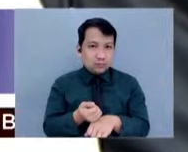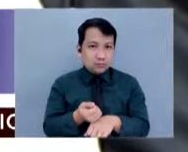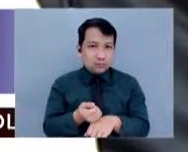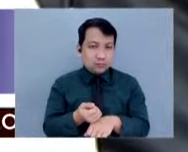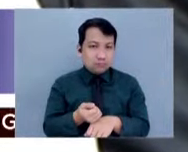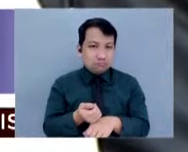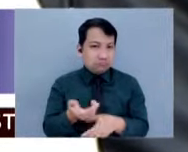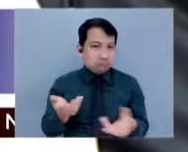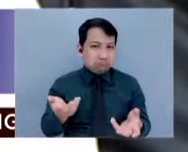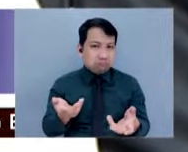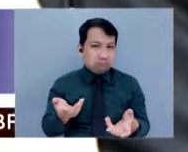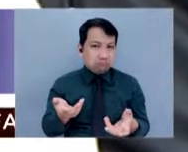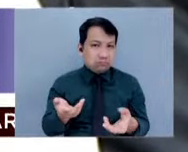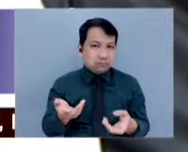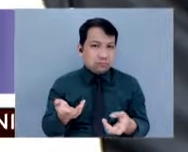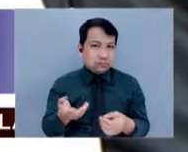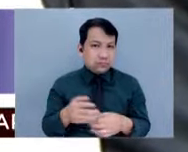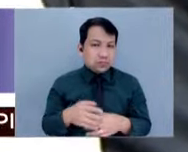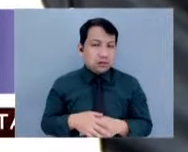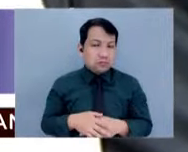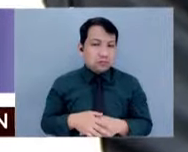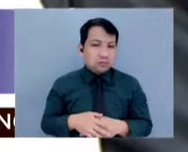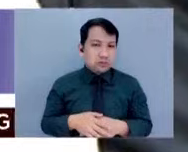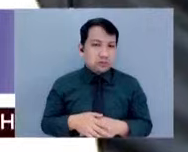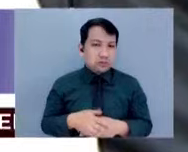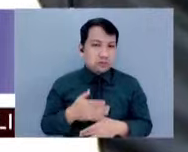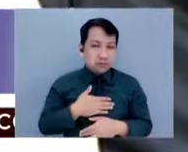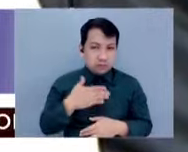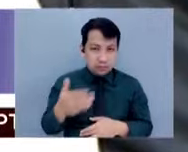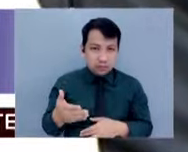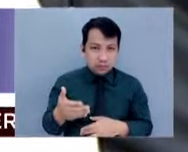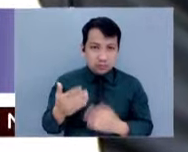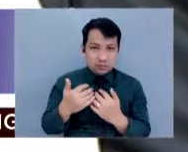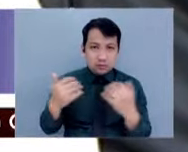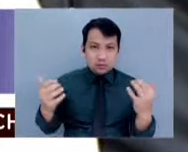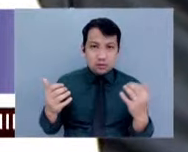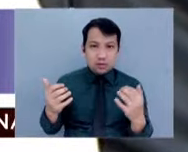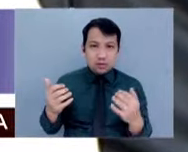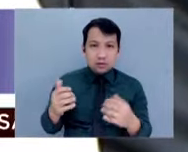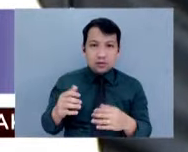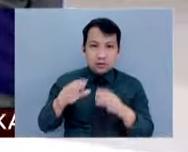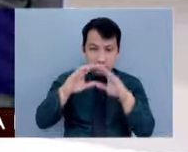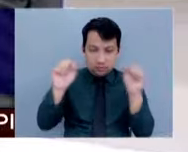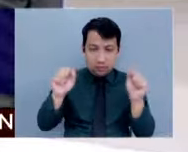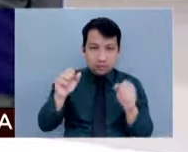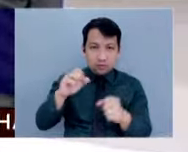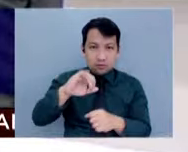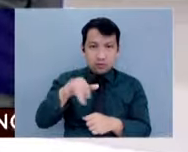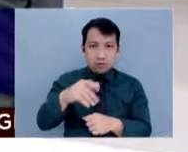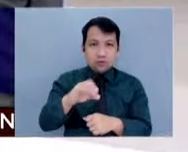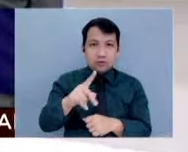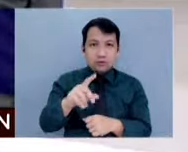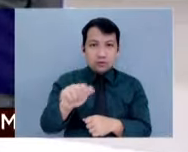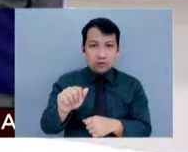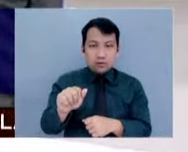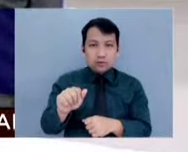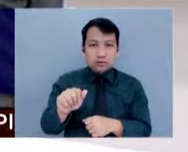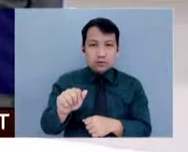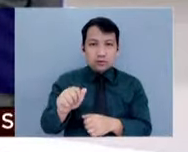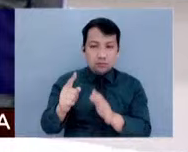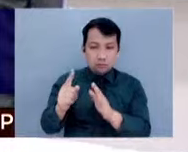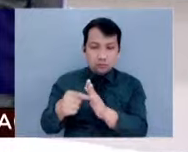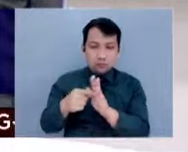wala. Humingi kami ng audience kay President Horta. We have one request, Mr.